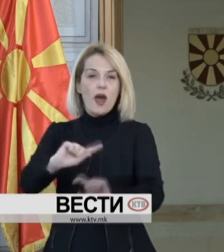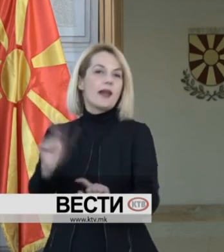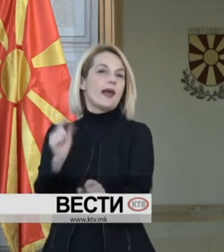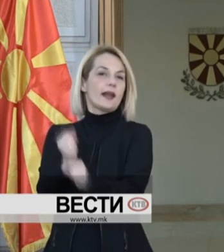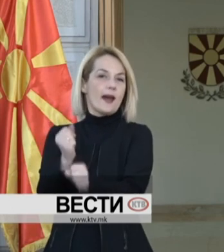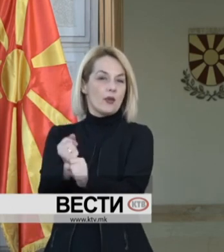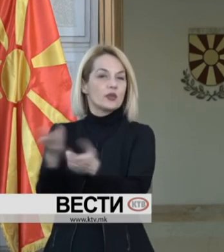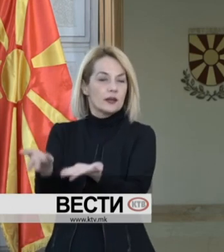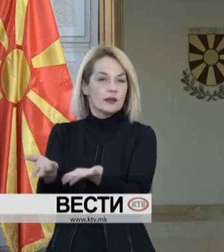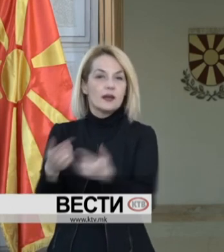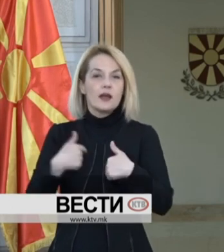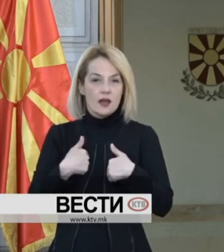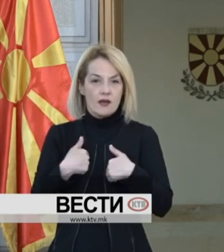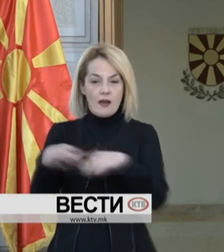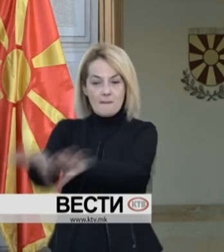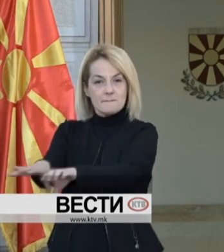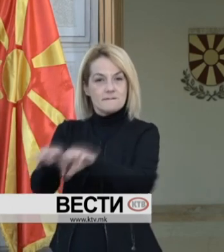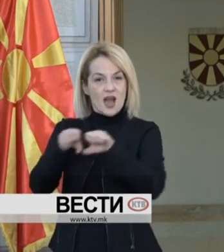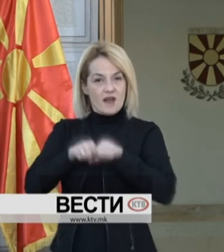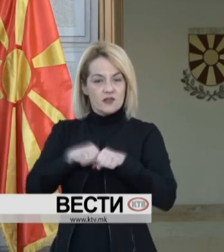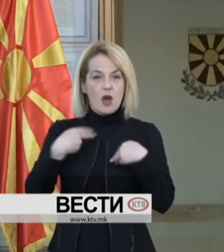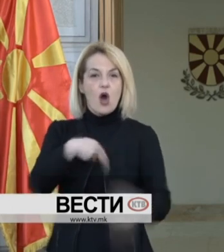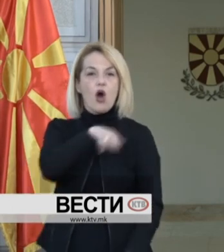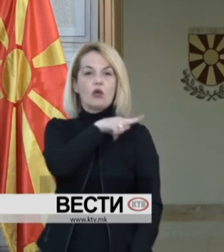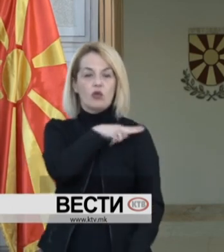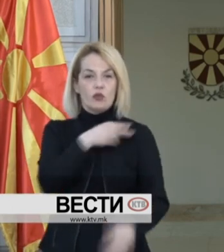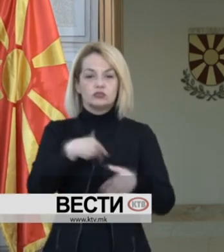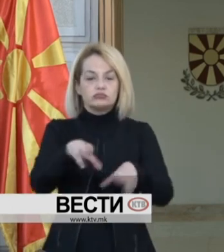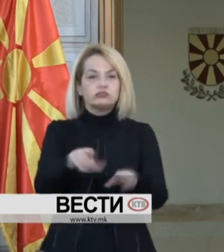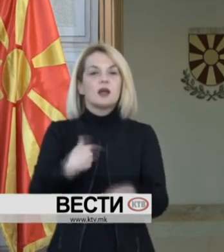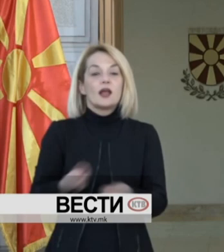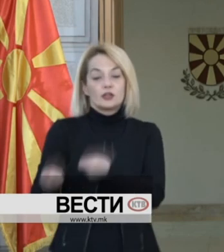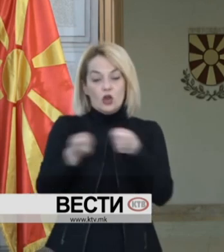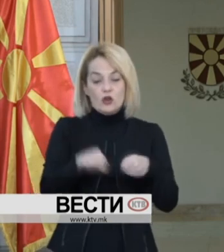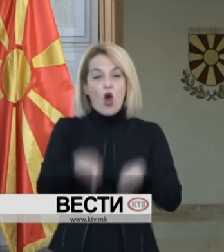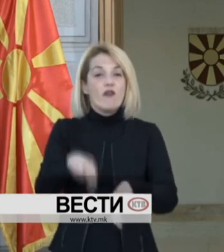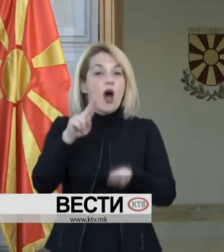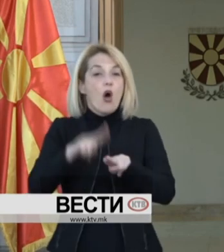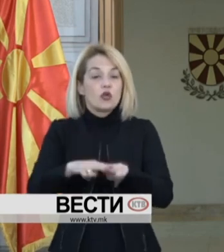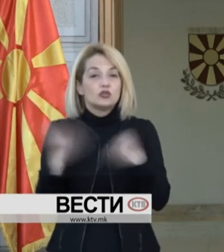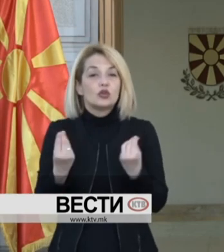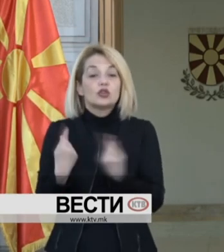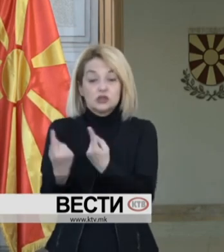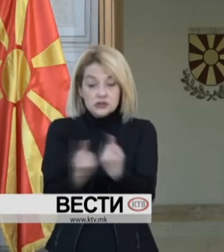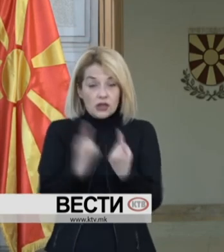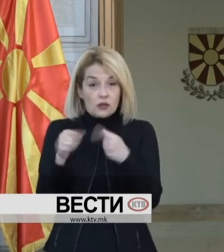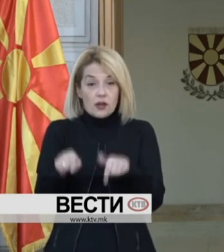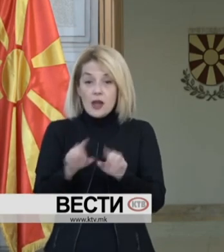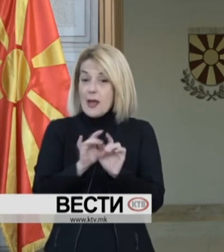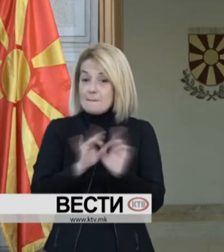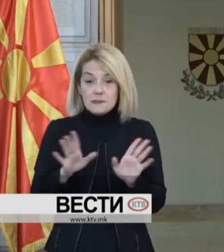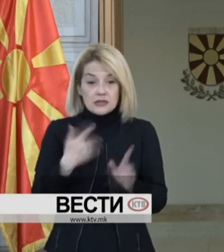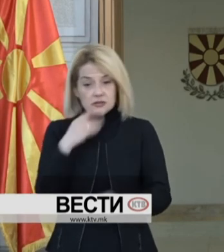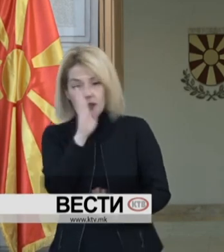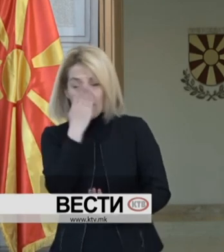работи, јас ја преземам одговорноста со носењето на ваква одлука само затоа што имаме ситуација без